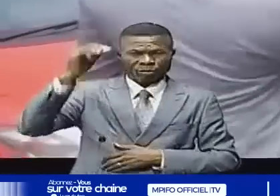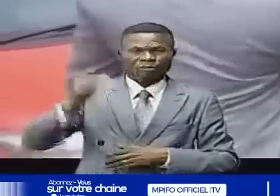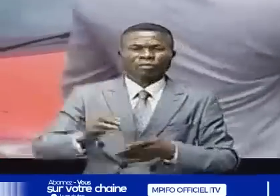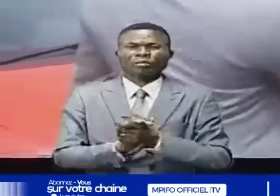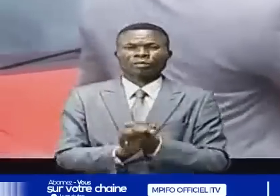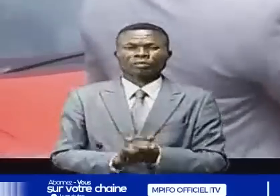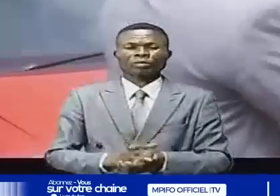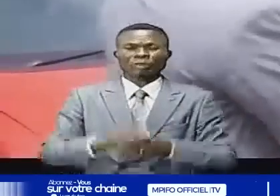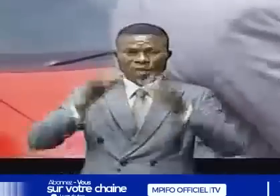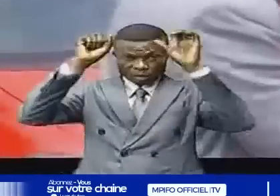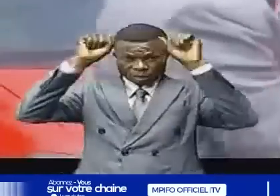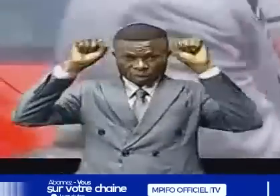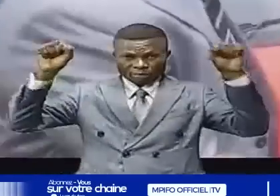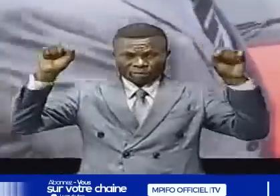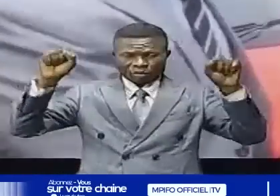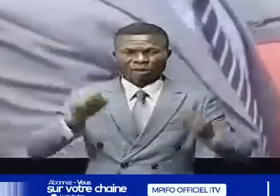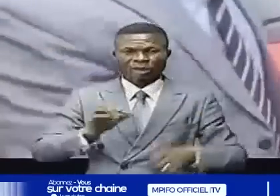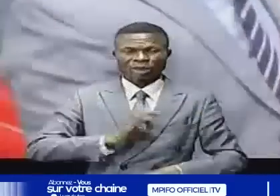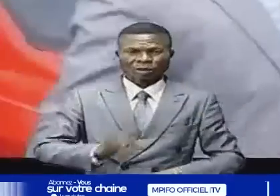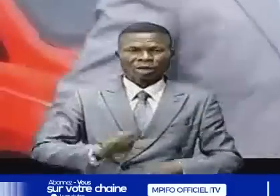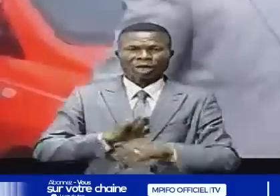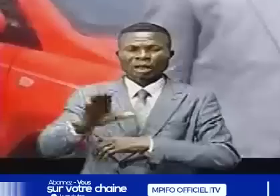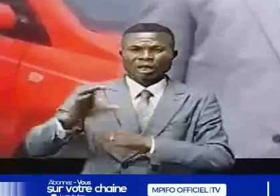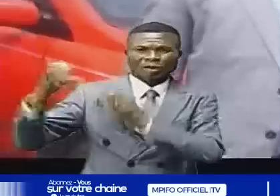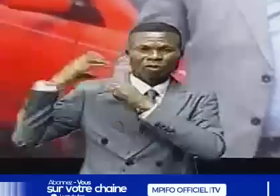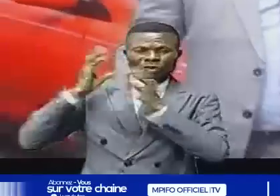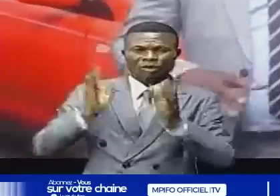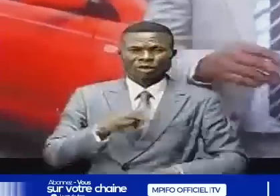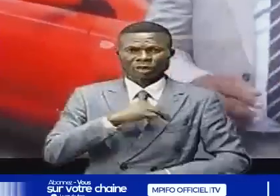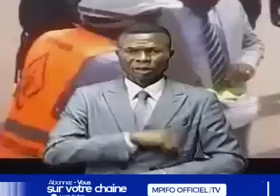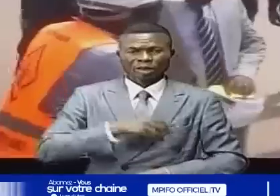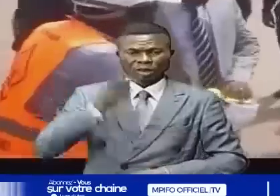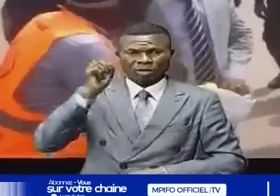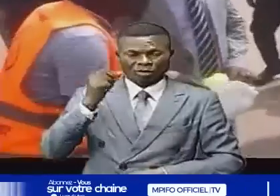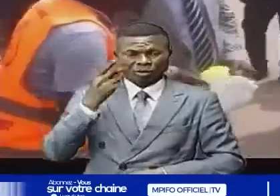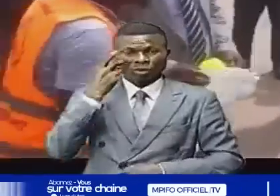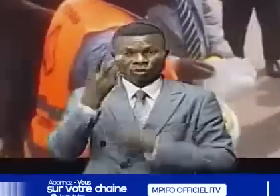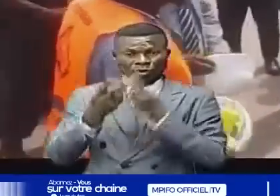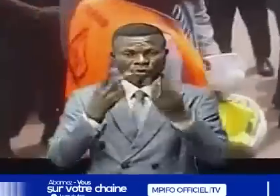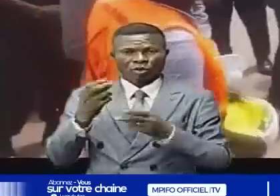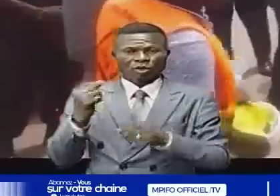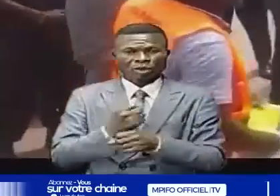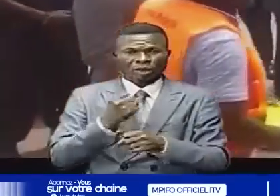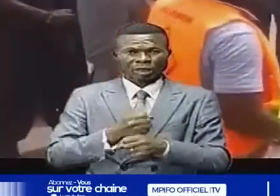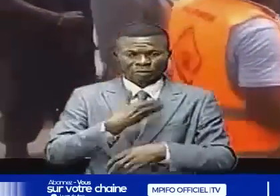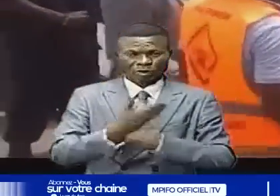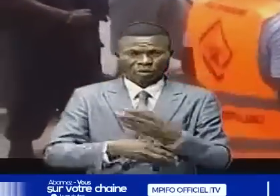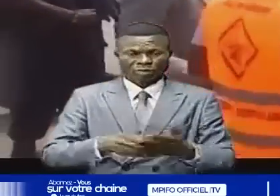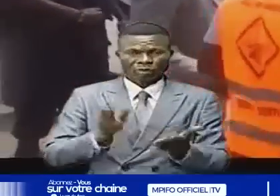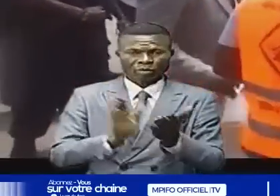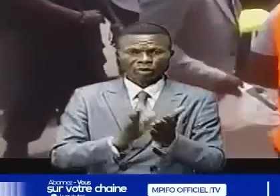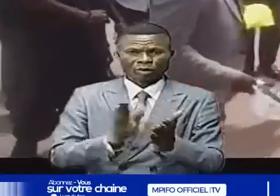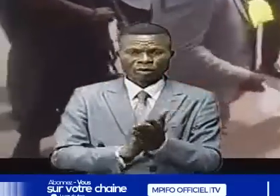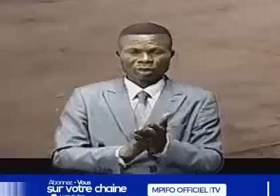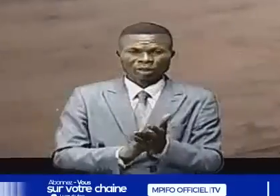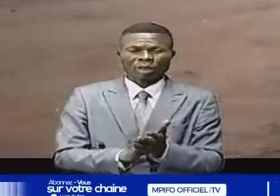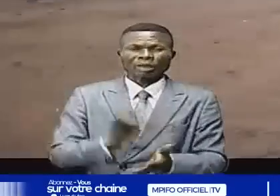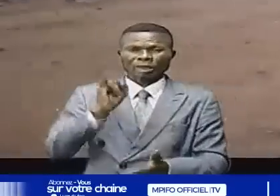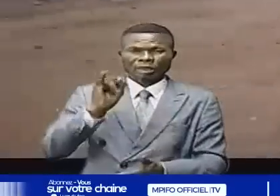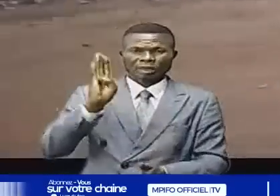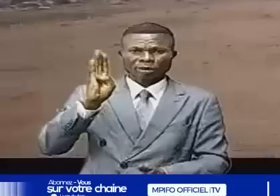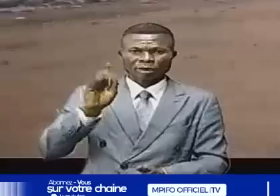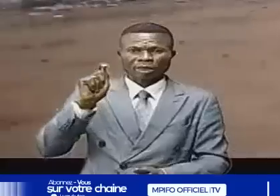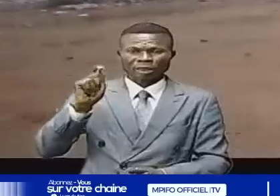l'État, zone Grand Ouest, Yannick Loutadila, a en premier lieu inspecté les travaux à l'Institut national des bâtiments et